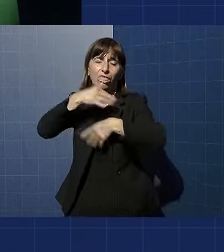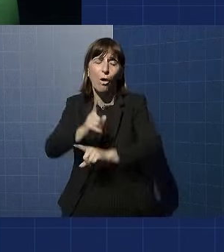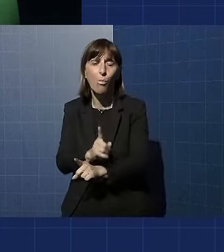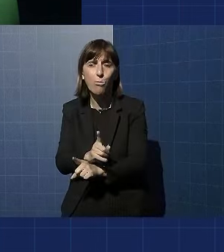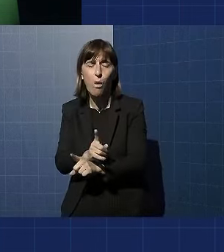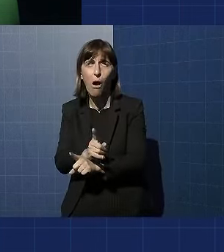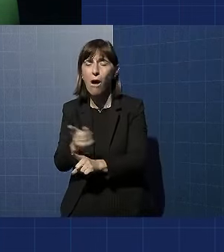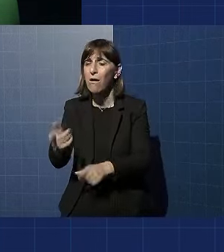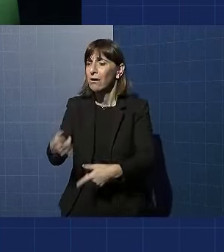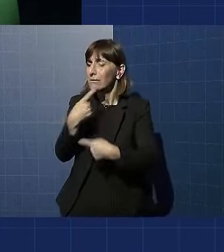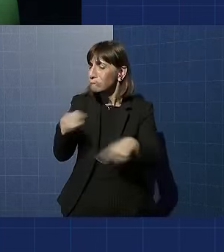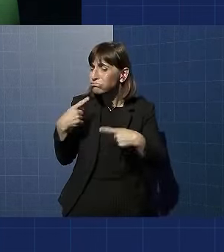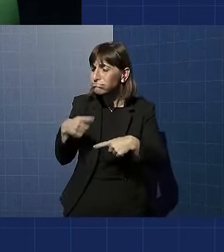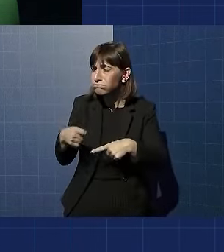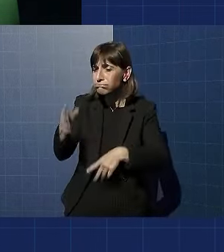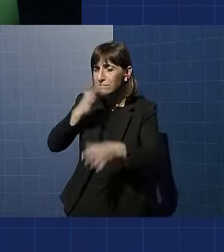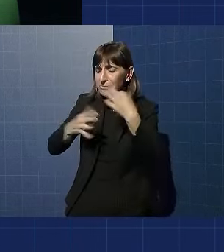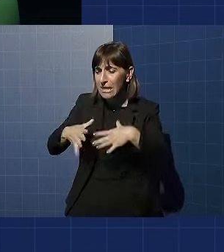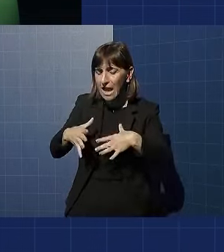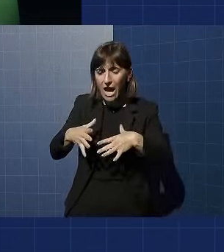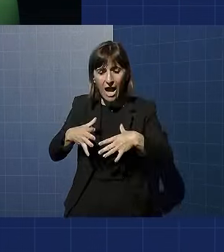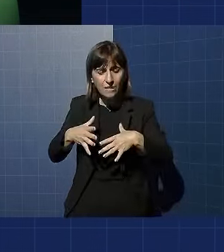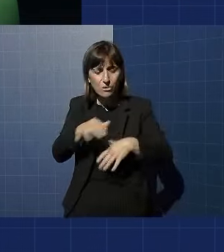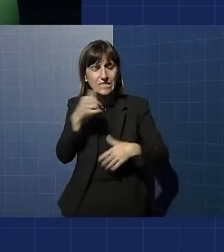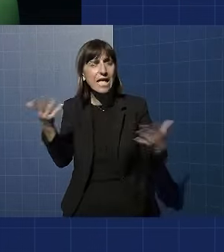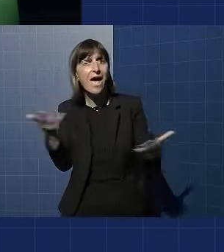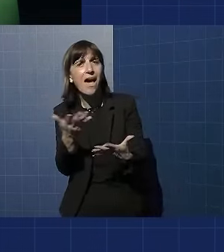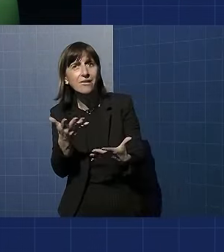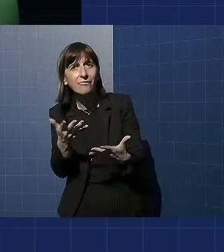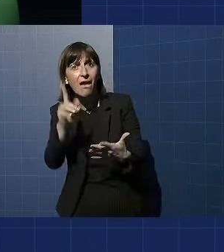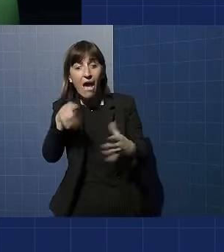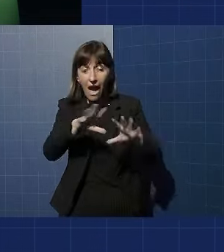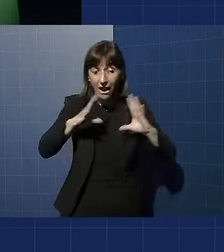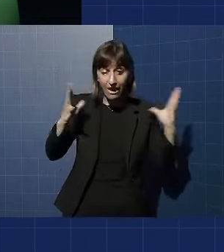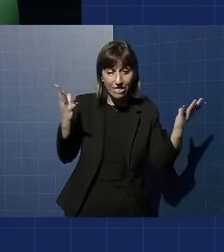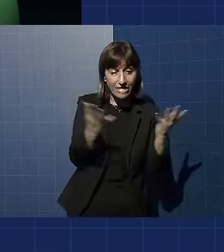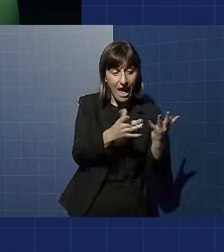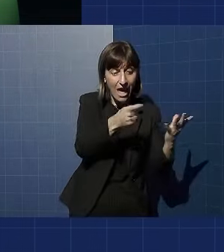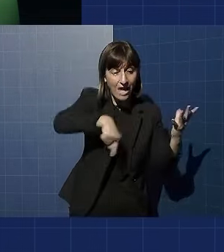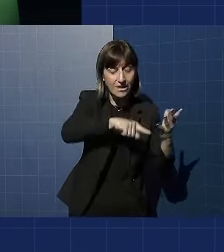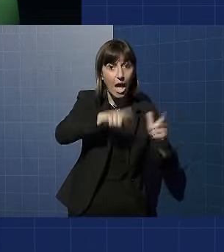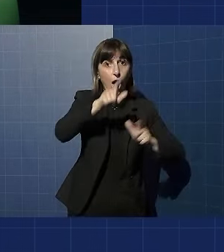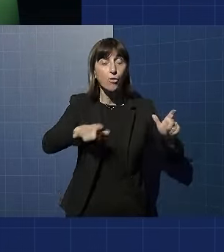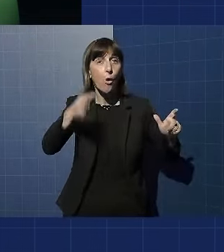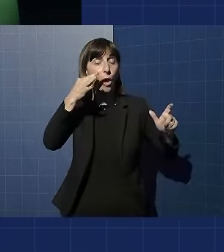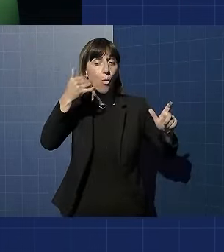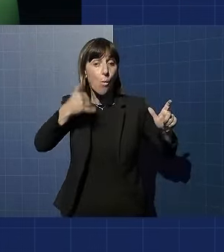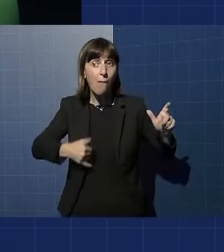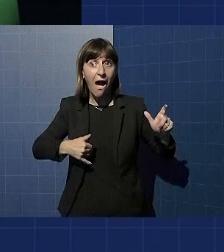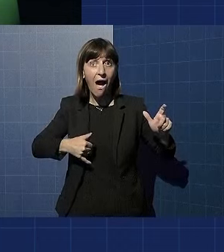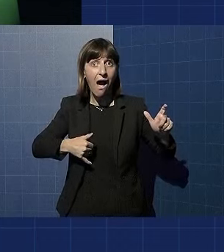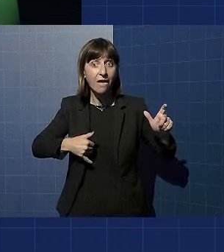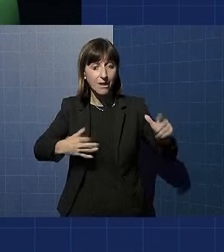sono delle ricadute anche per noi esseri umani sulla Terra da tutta questa ricerca scientifica che noi